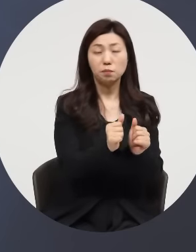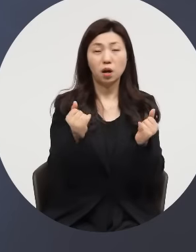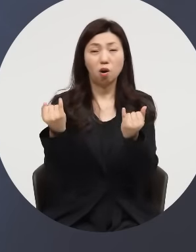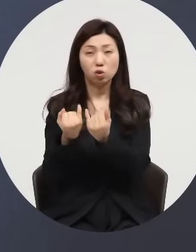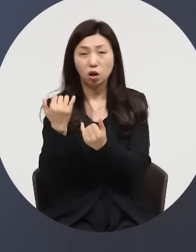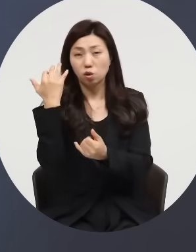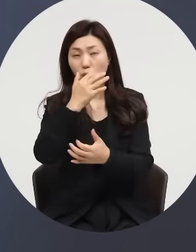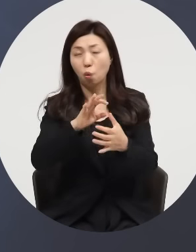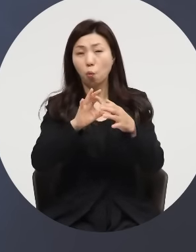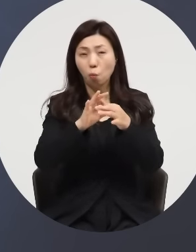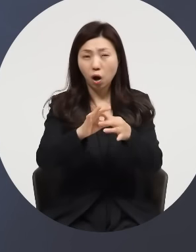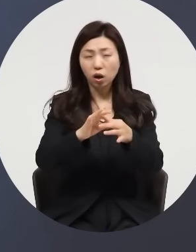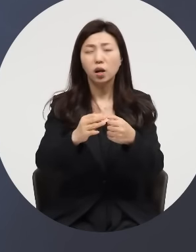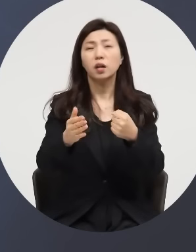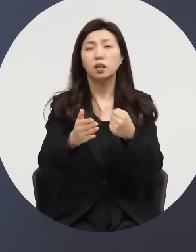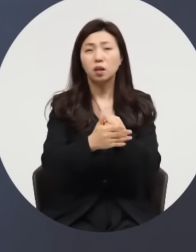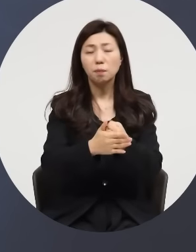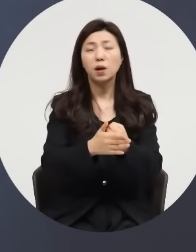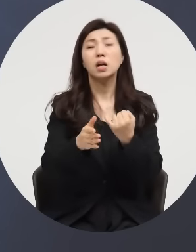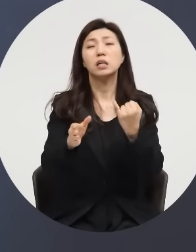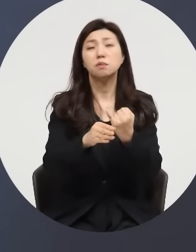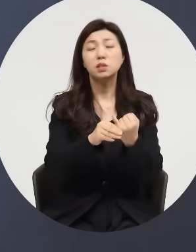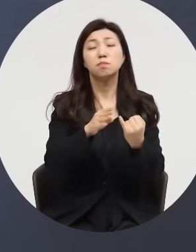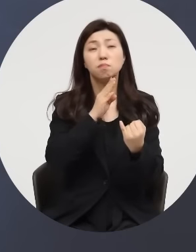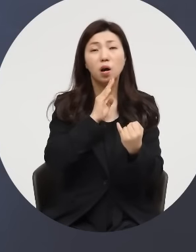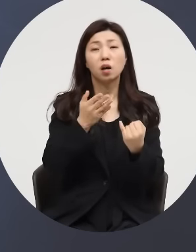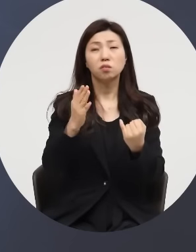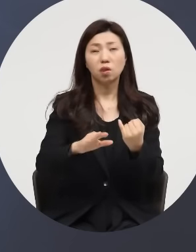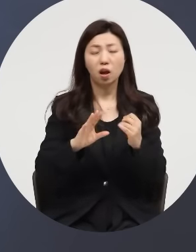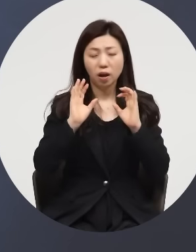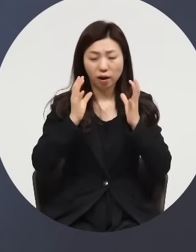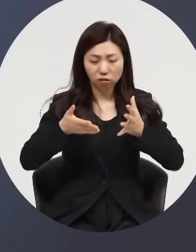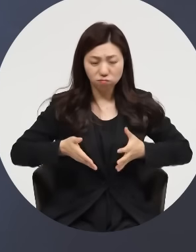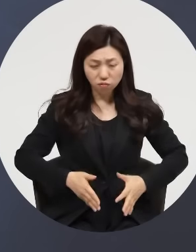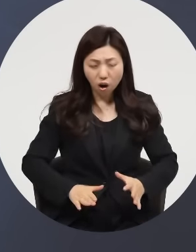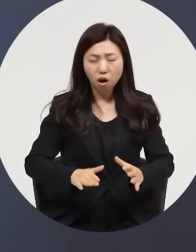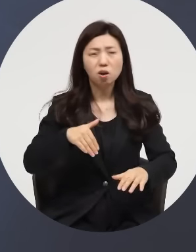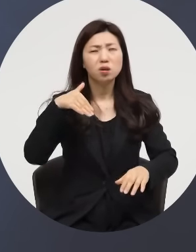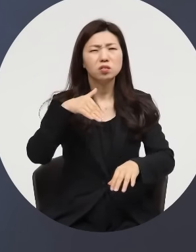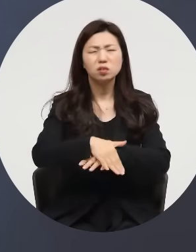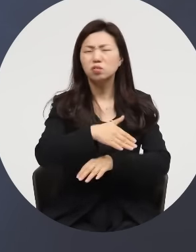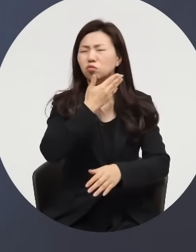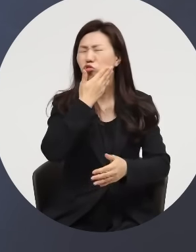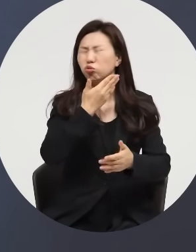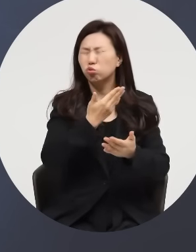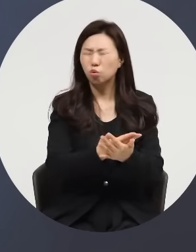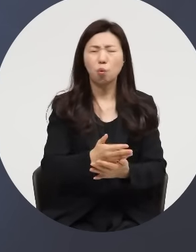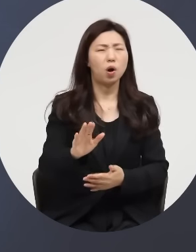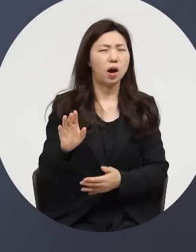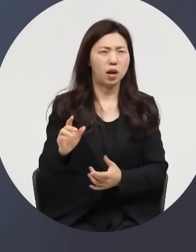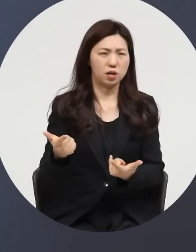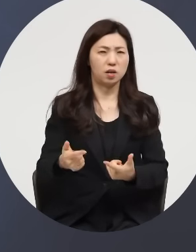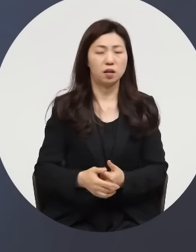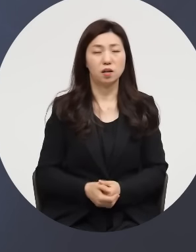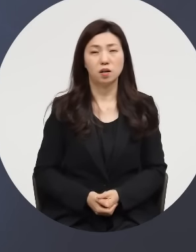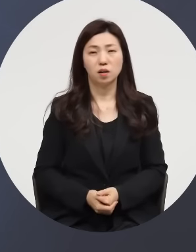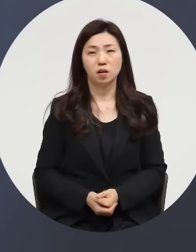여자하고 만나서 자기가 낳았는데 그 낳는 방식이 어떻게 낳았냐 그거는 하등 중요한 게